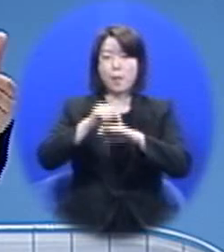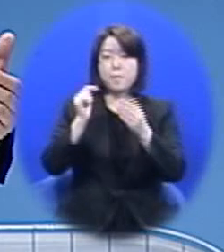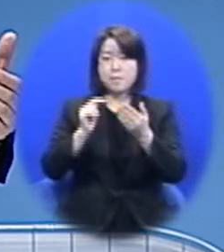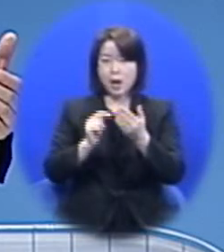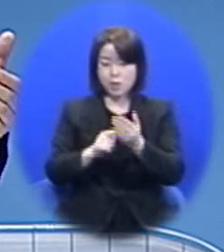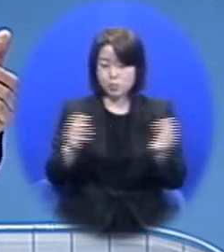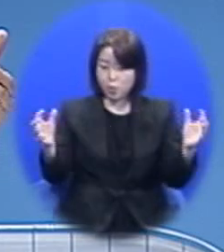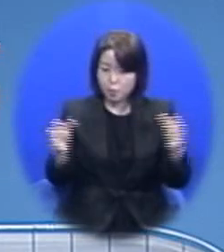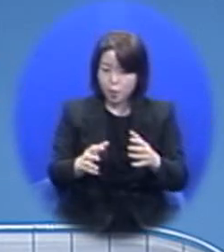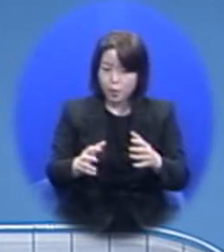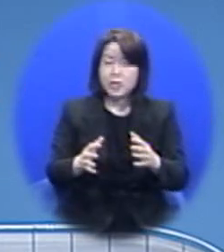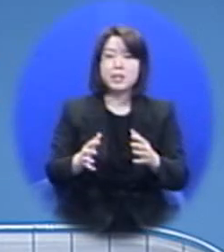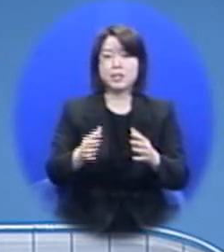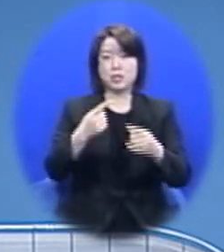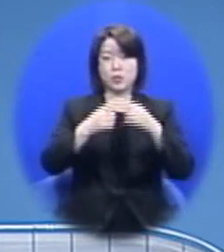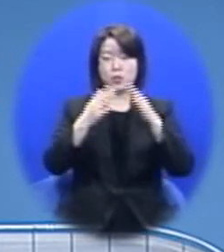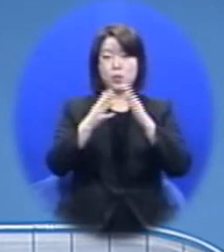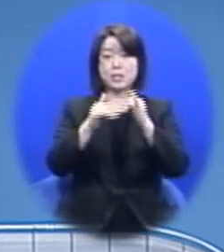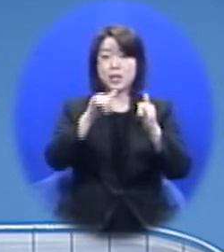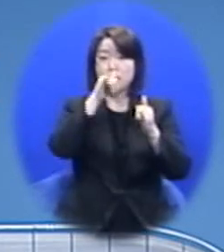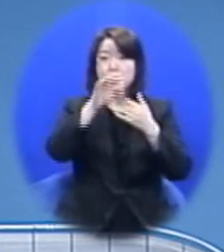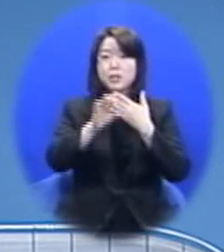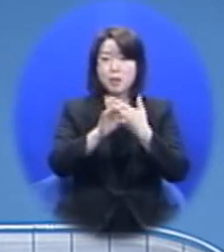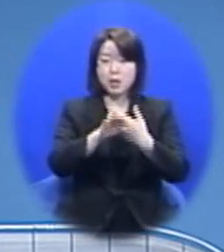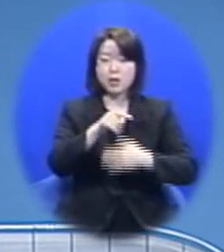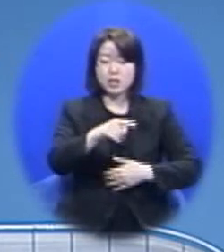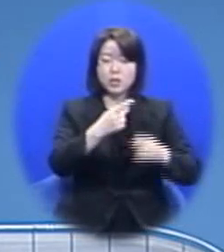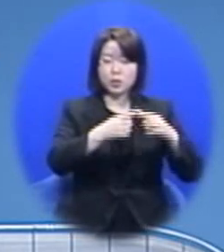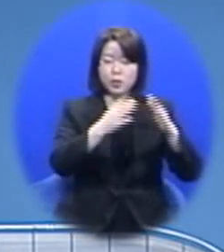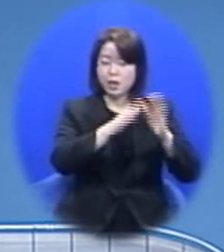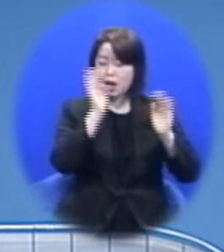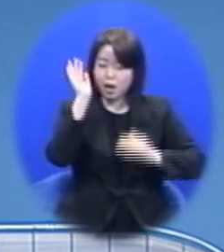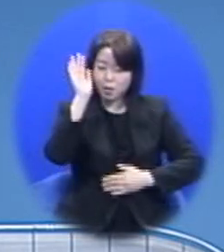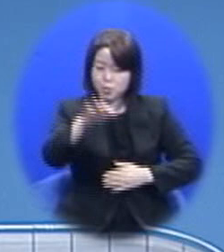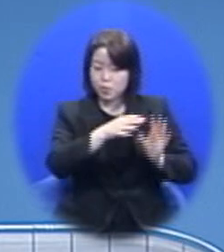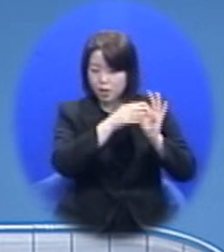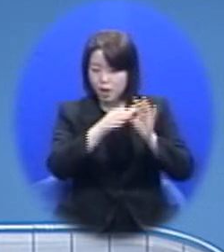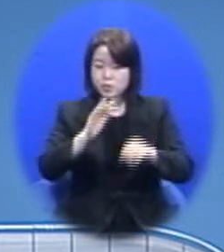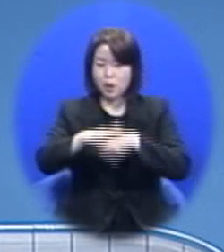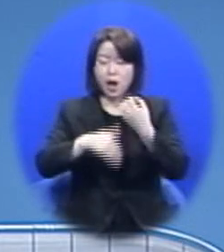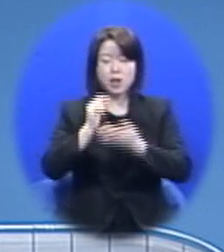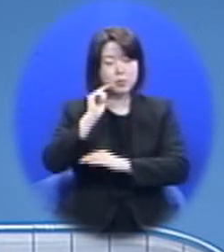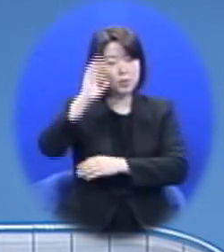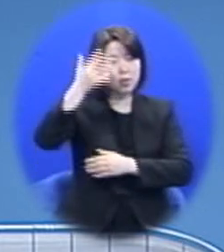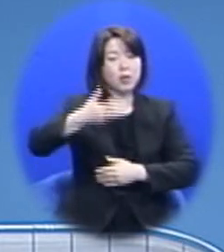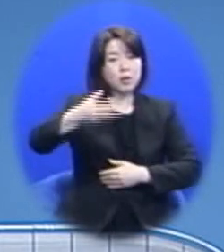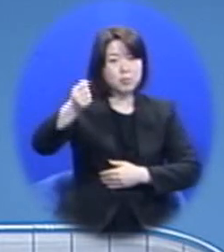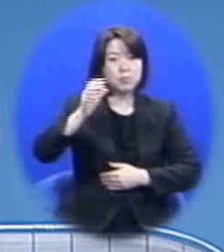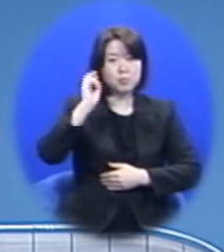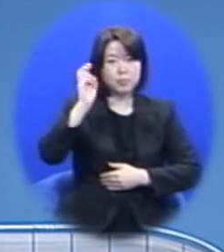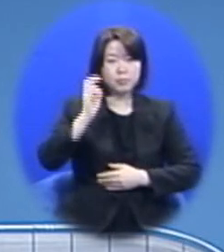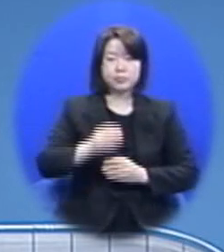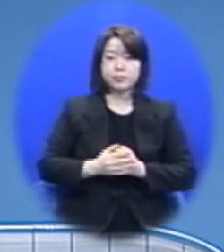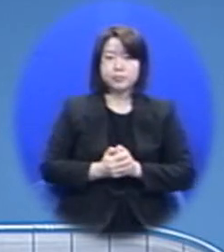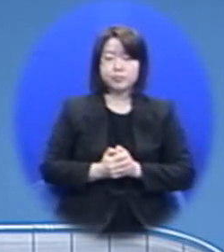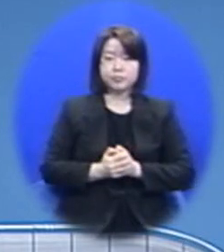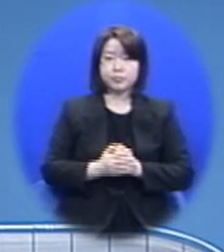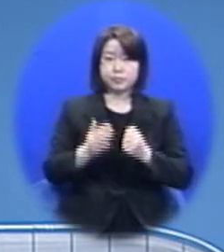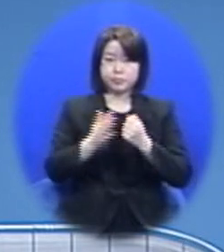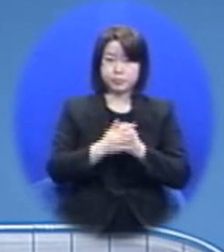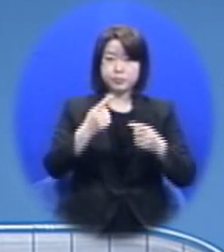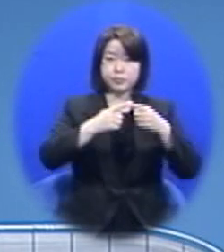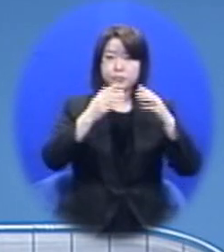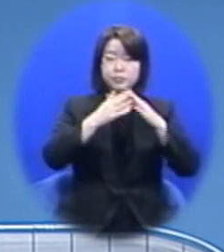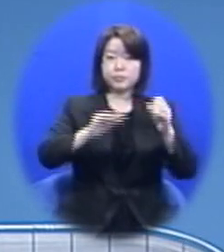있으면 이 교회는 계속해서 하나님께서 영광을 받으실 겁니다. 그래서 교회